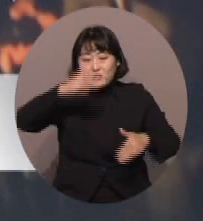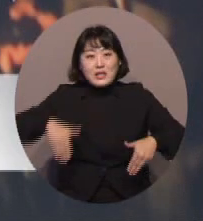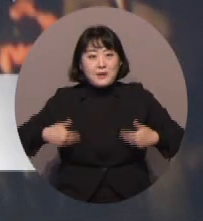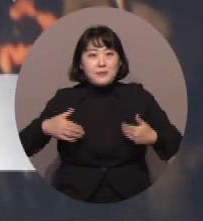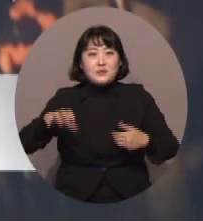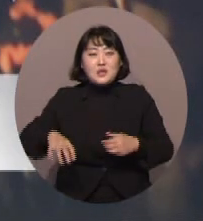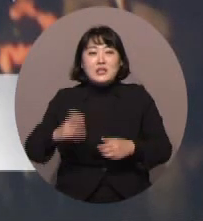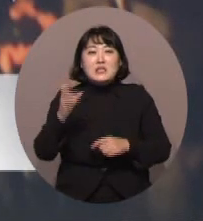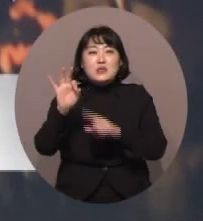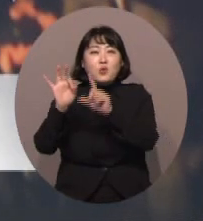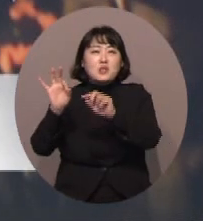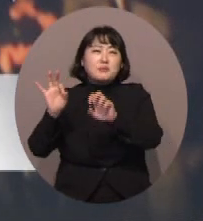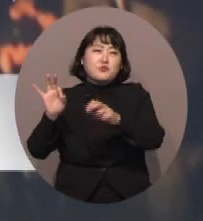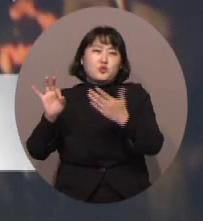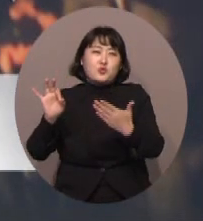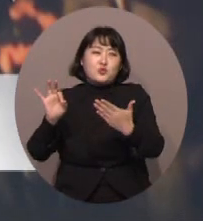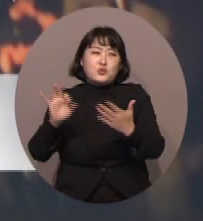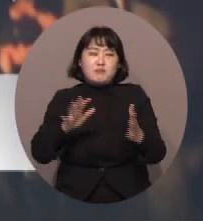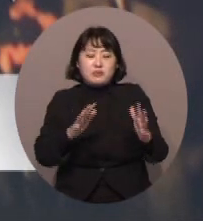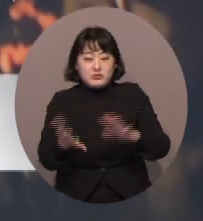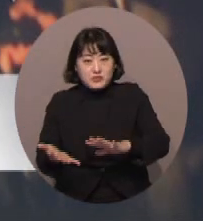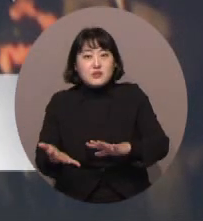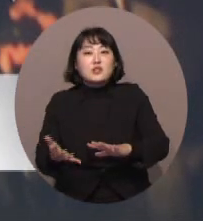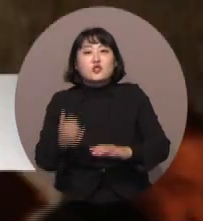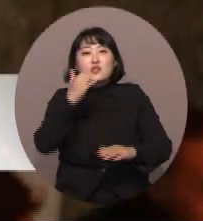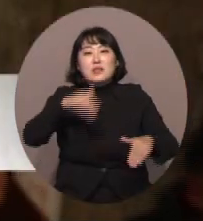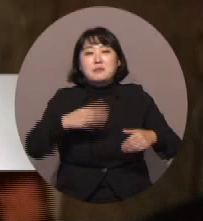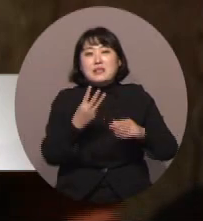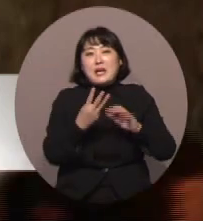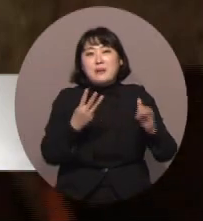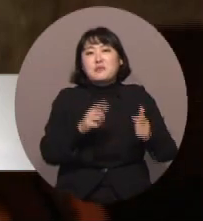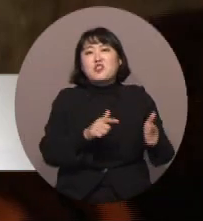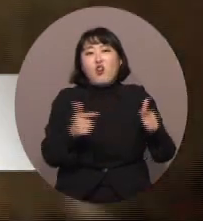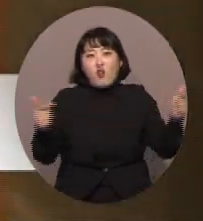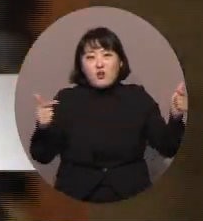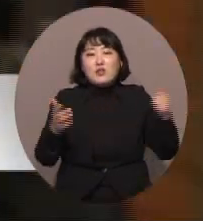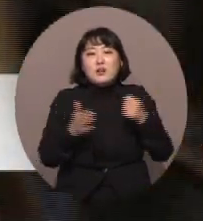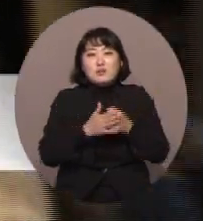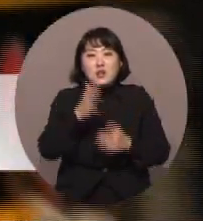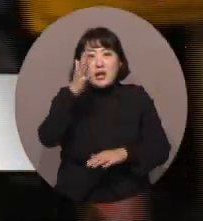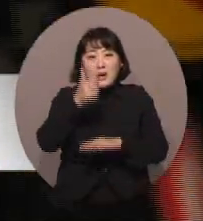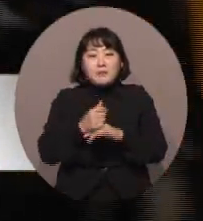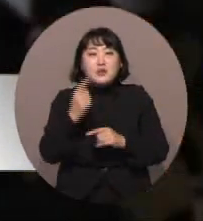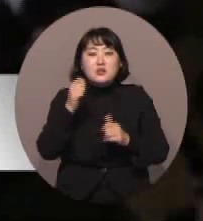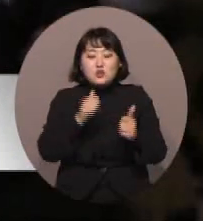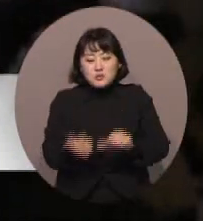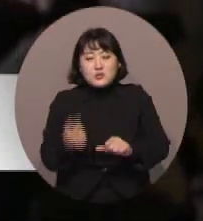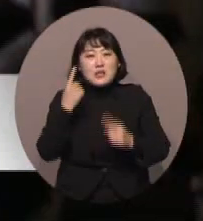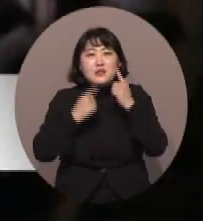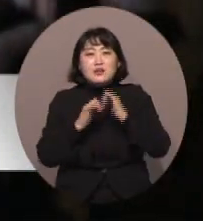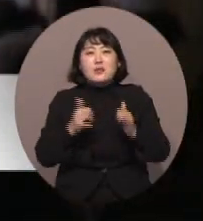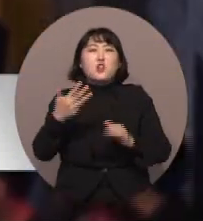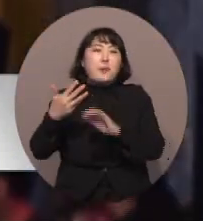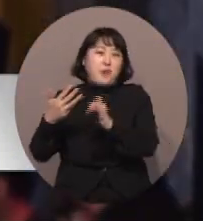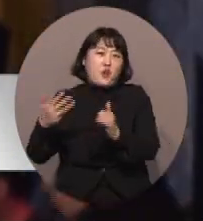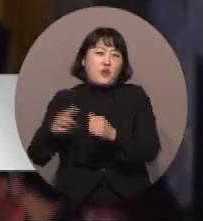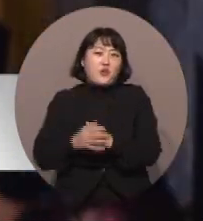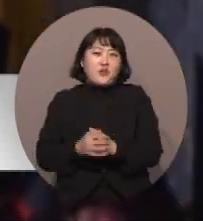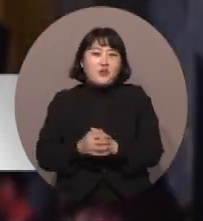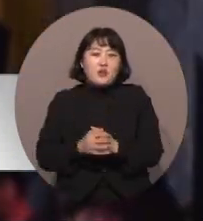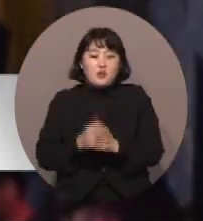충남에서 12구 참사와 관련한 부상자가 3명으로 충남지역의 사상자 수는 모두 8명으로 집계됐습니다